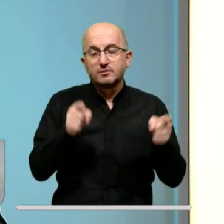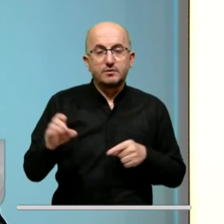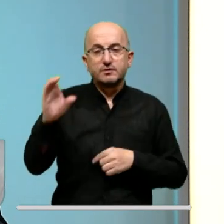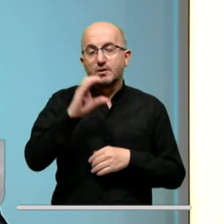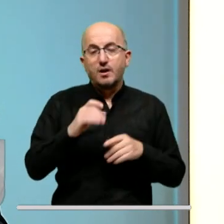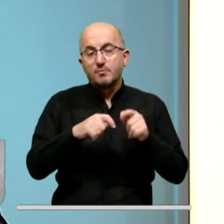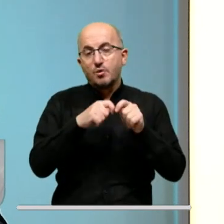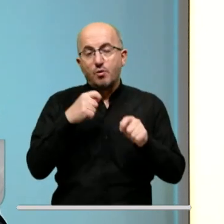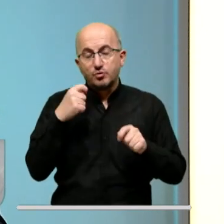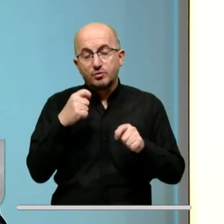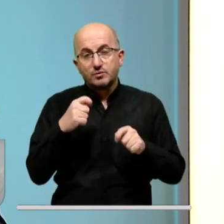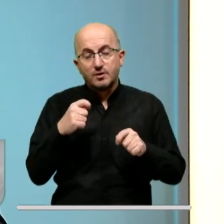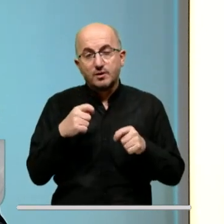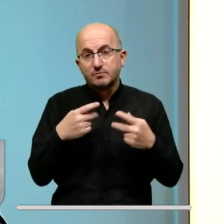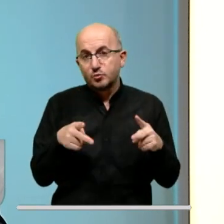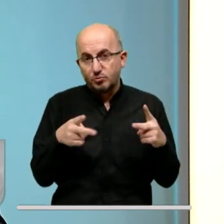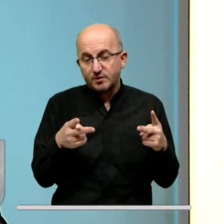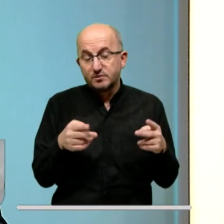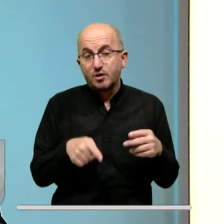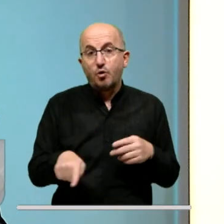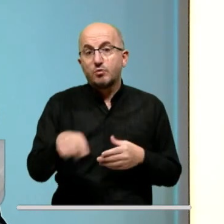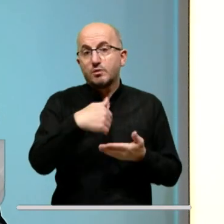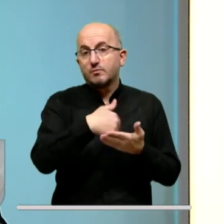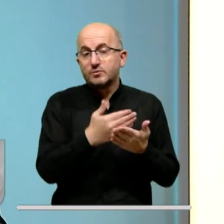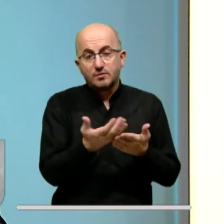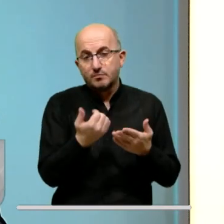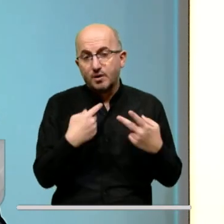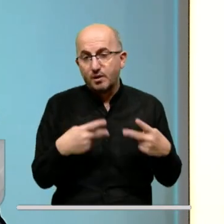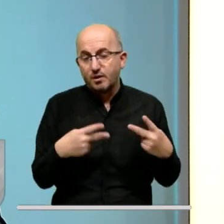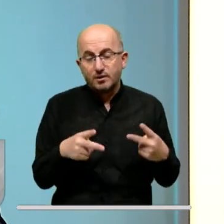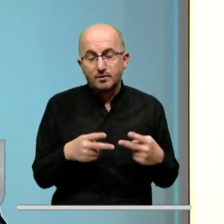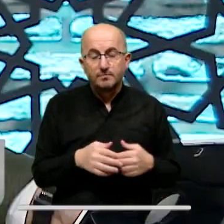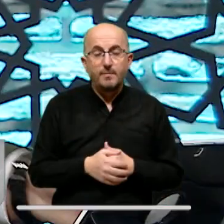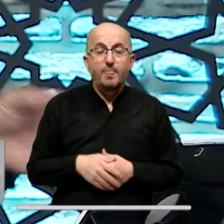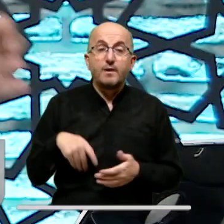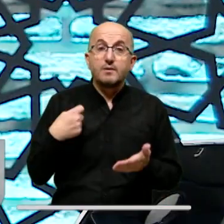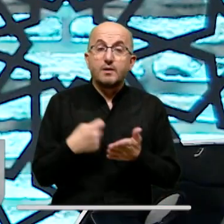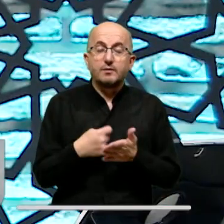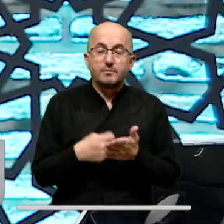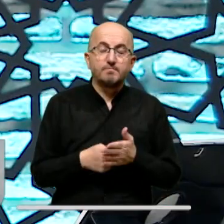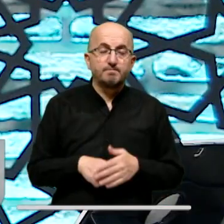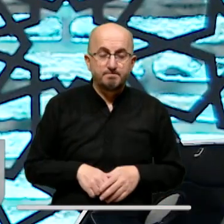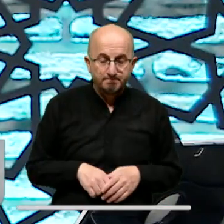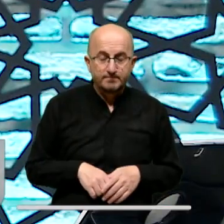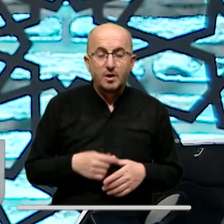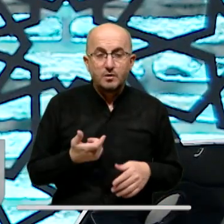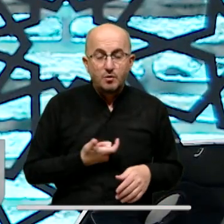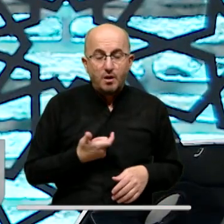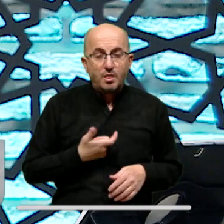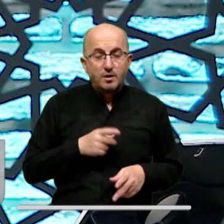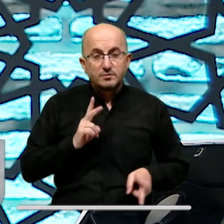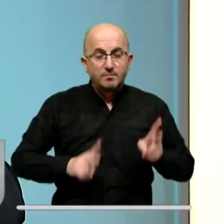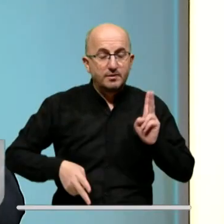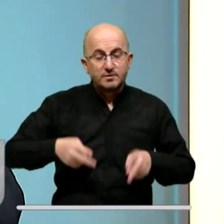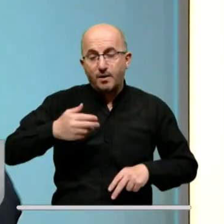ölçülerde yani meşru ve mübaha onlardan hissiz Sened de alabiliriz Bu da bir yatırım aracıdır Tabi orada da dikkat etmemiz gereken kuralları zaman zaman anlatıyoruz Mut